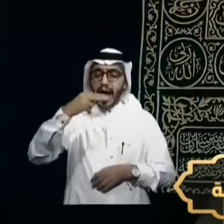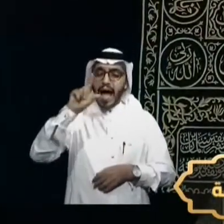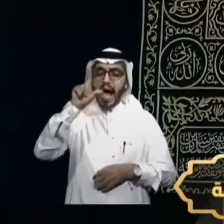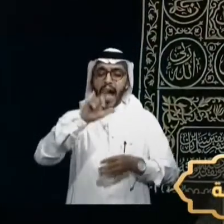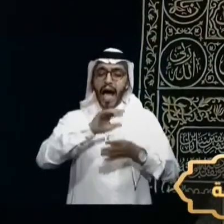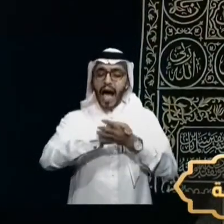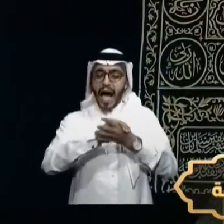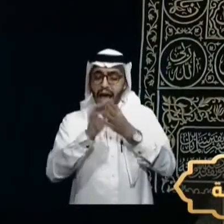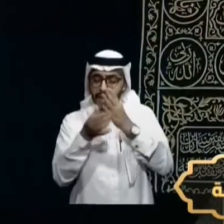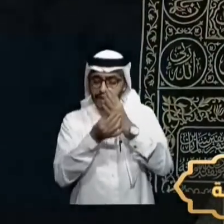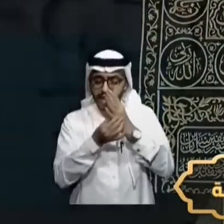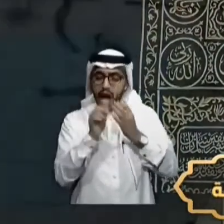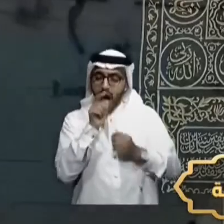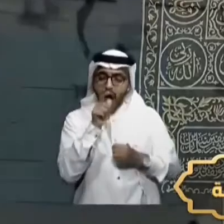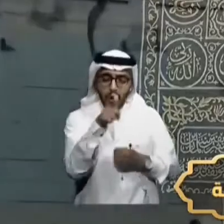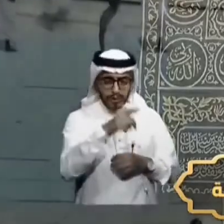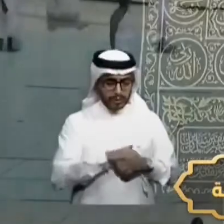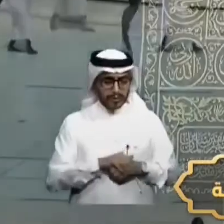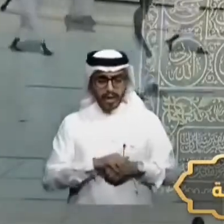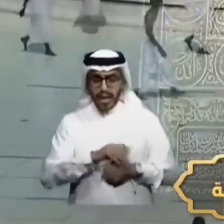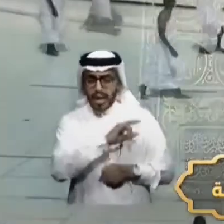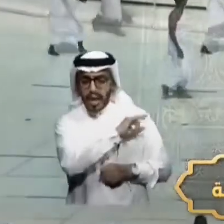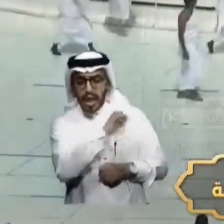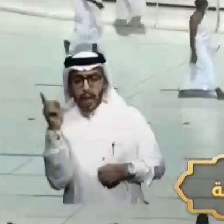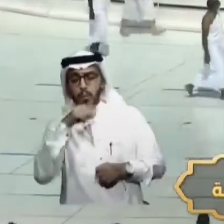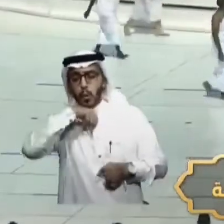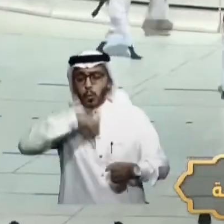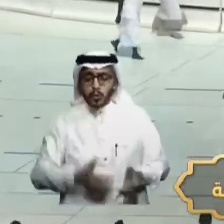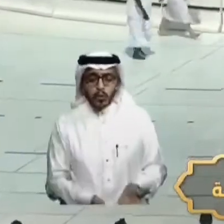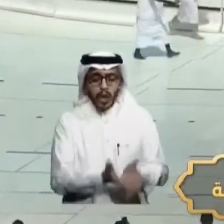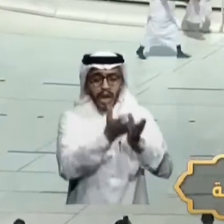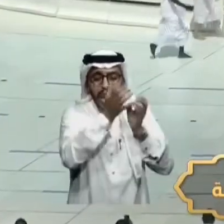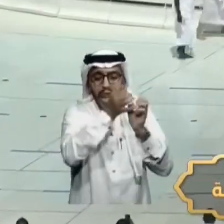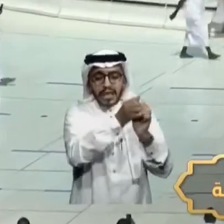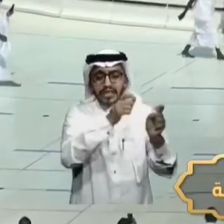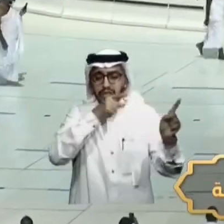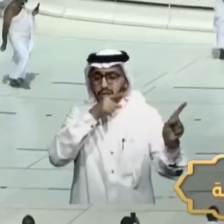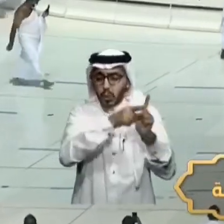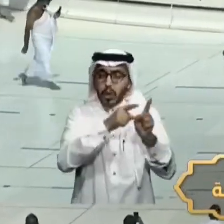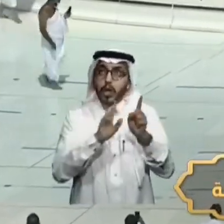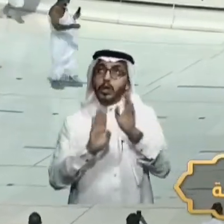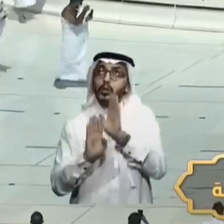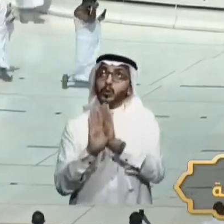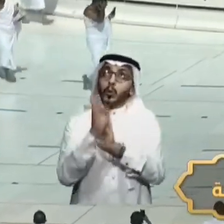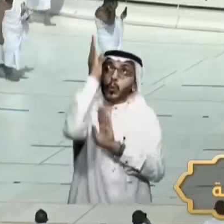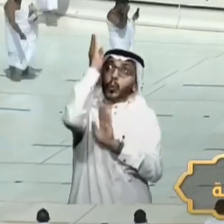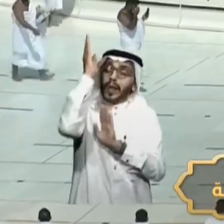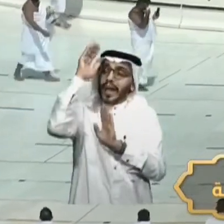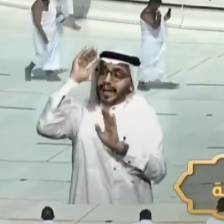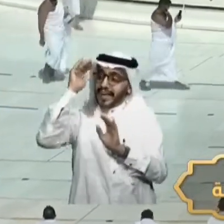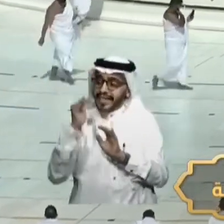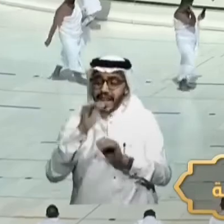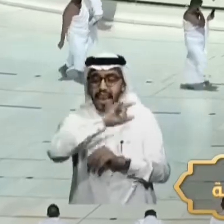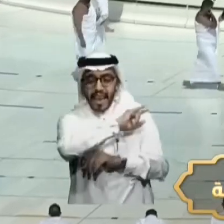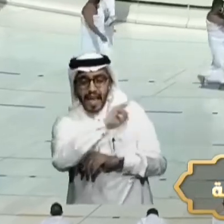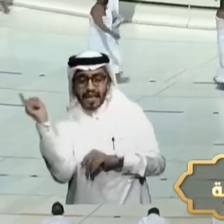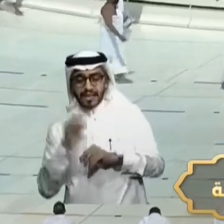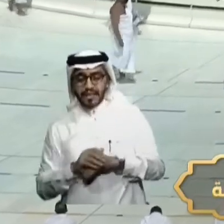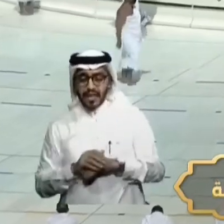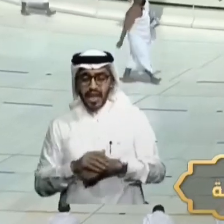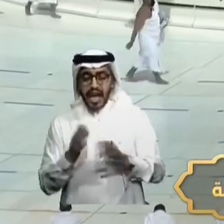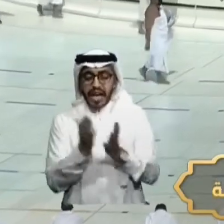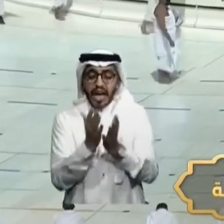رضي الله عنه قال: لم يكن النبي صلى الله عليه وسلم بالطويل ولا بالقصير،